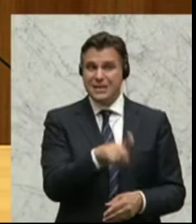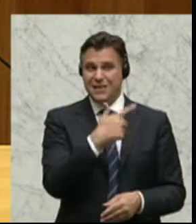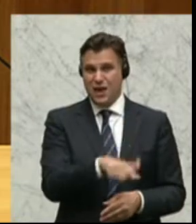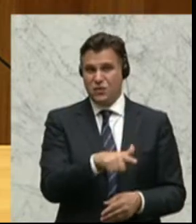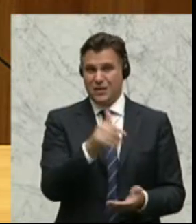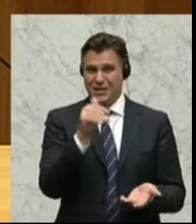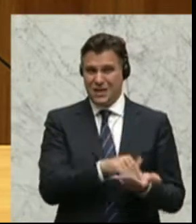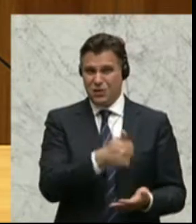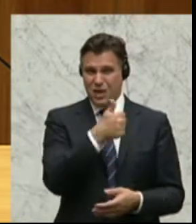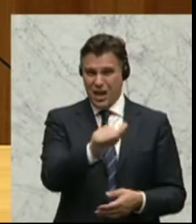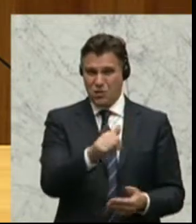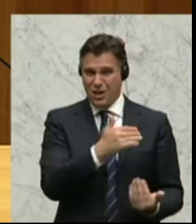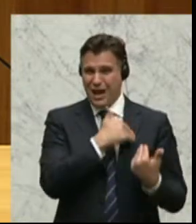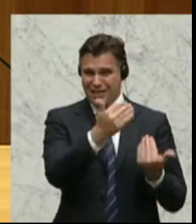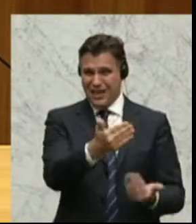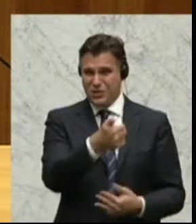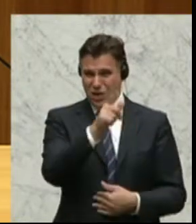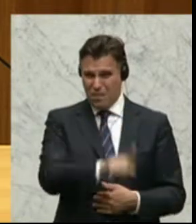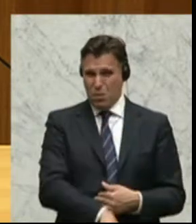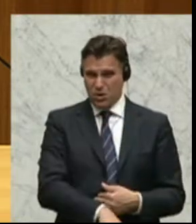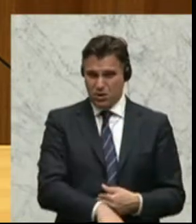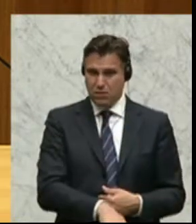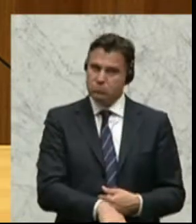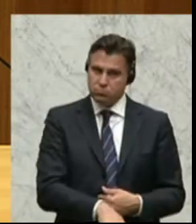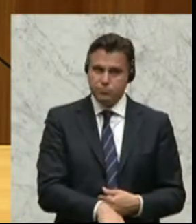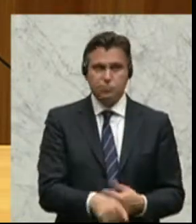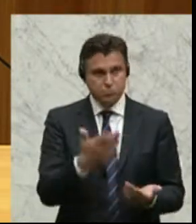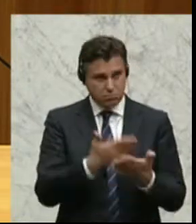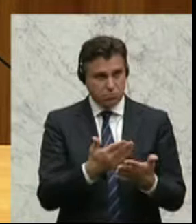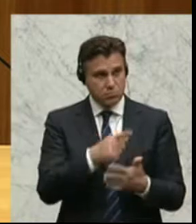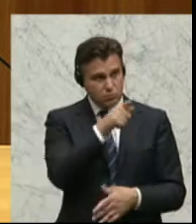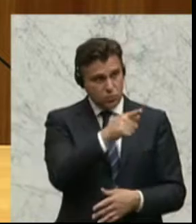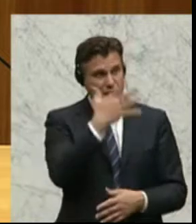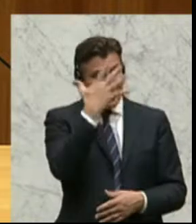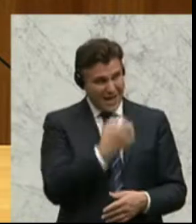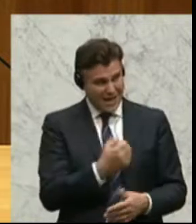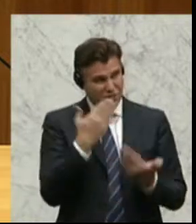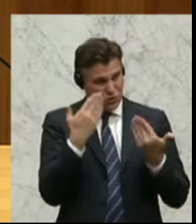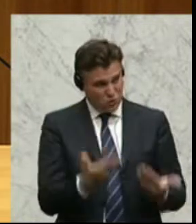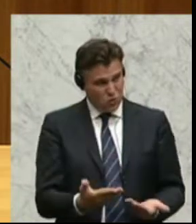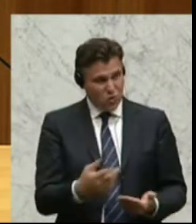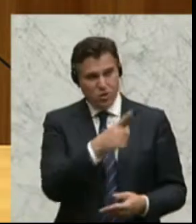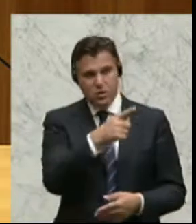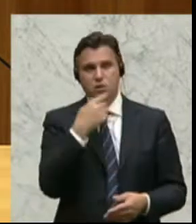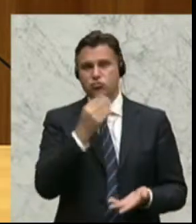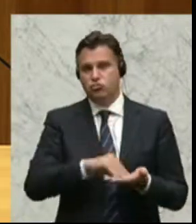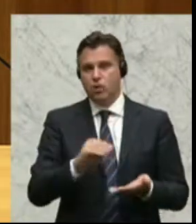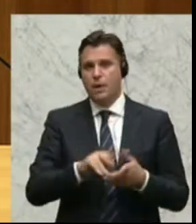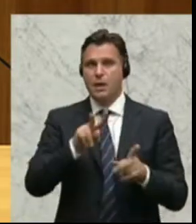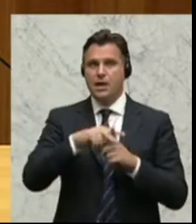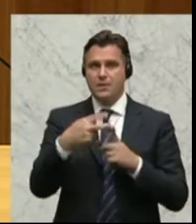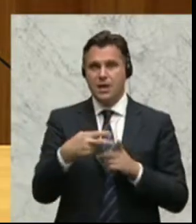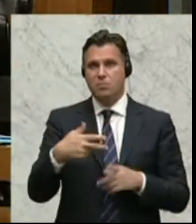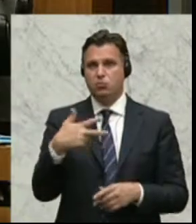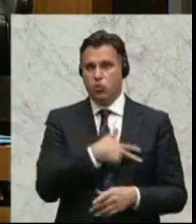22.100 Euro im Monat hätten. Und jetzt ehrlich gesagt, wenn Sie das ernst meinen, dann schreiben Sie hin, Team Stronach, Asozialpartei der